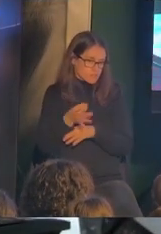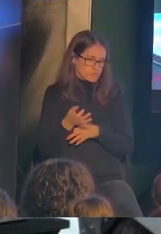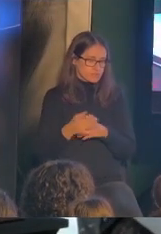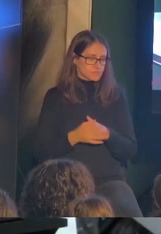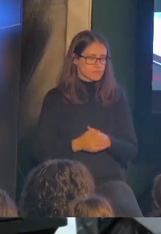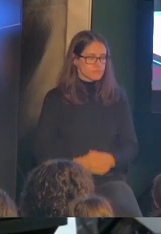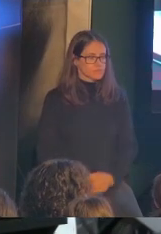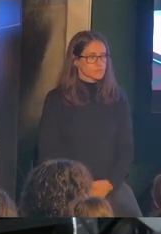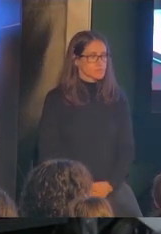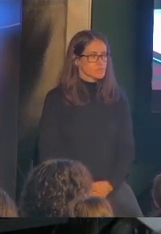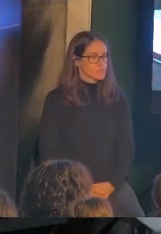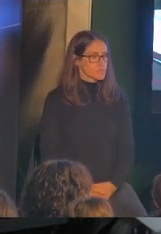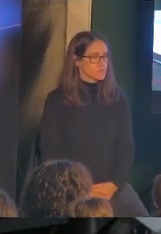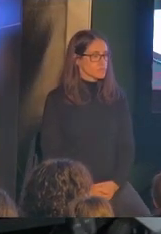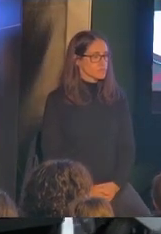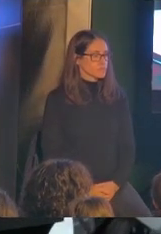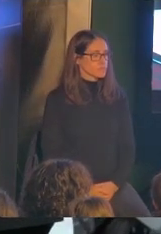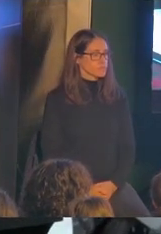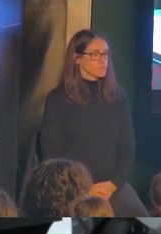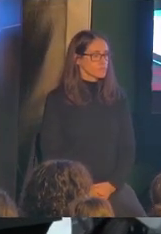Vale. Perfecte.